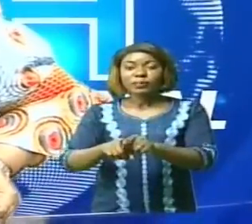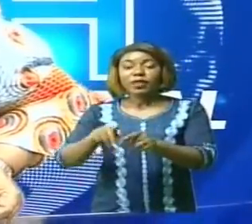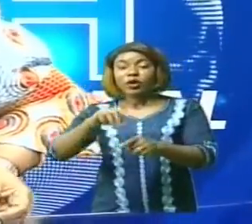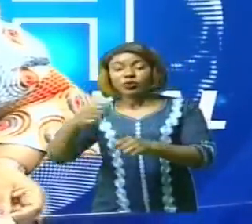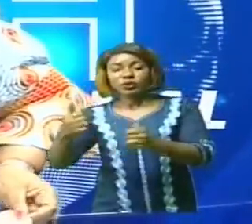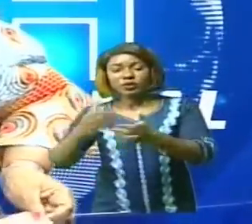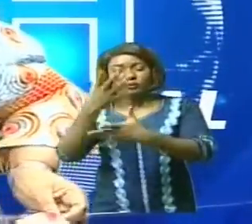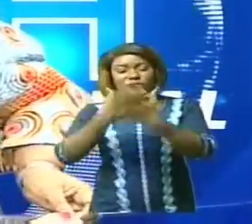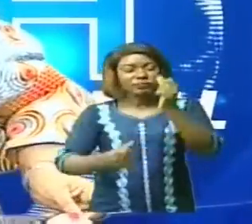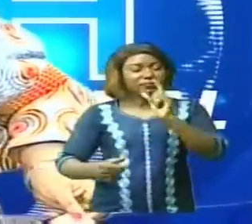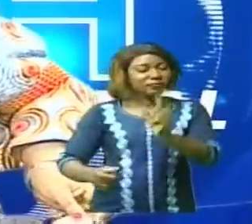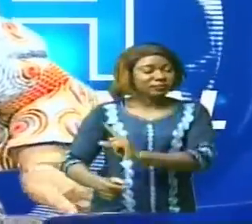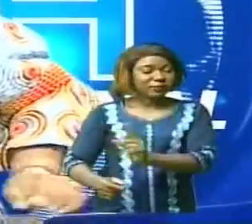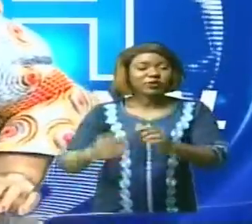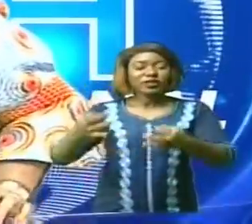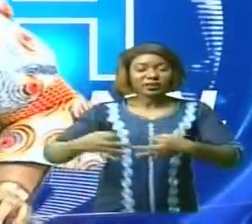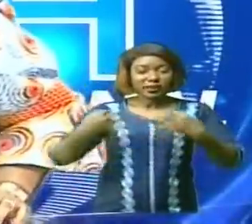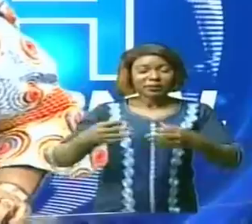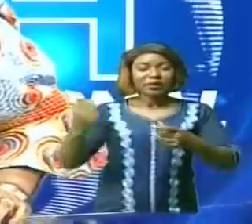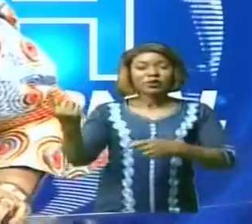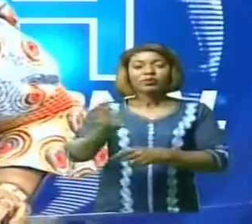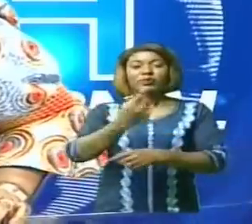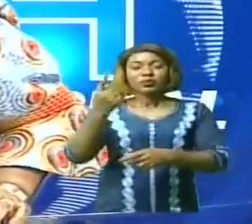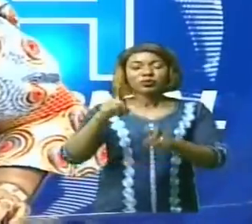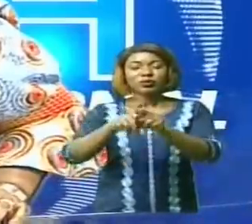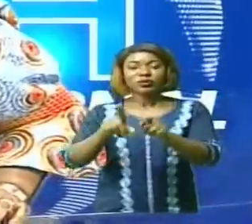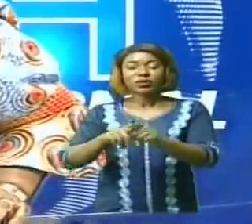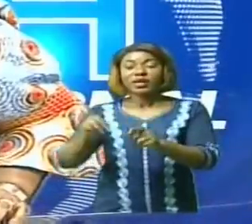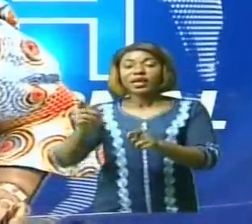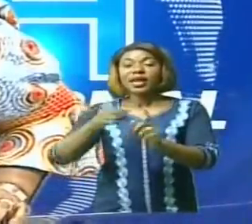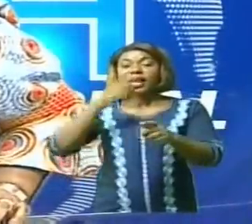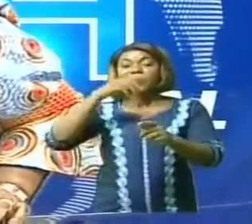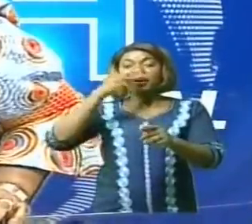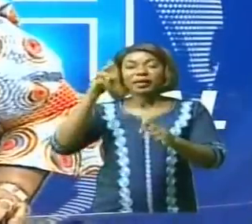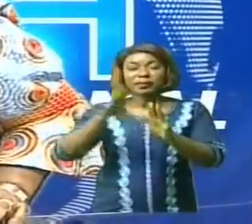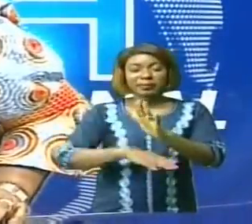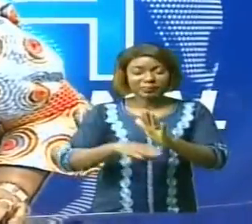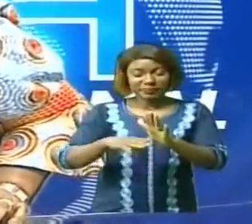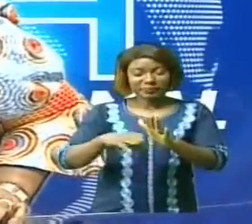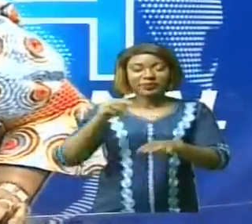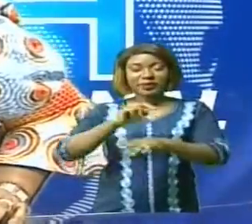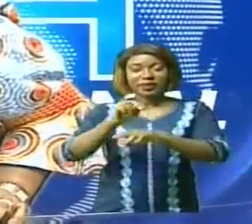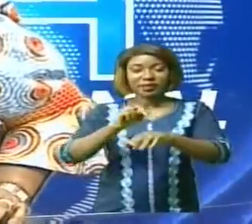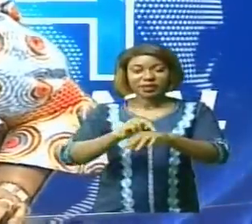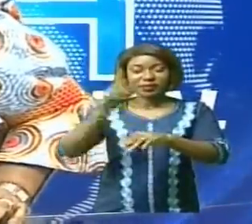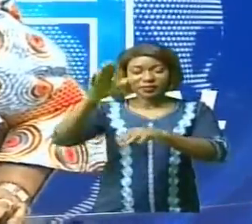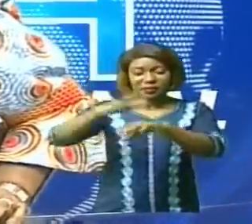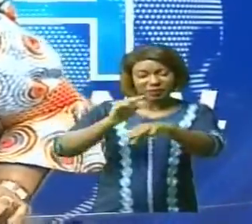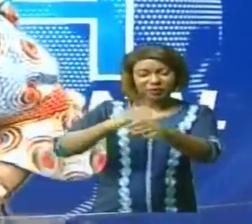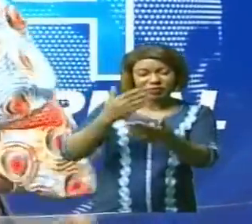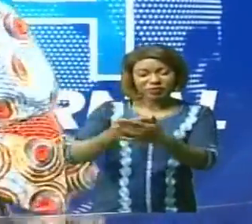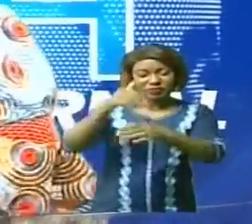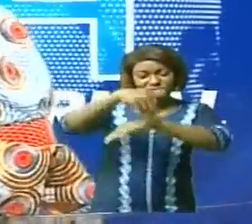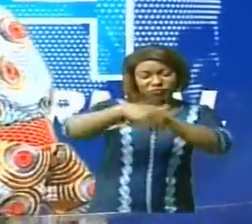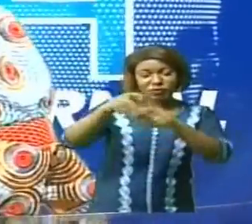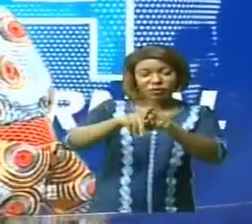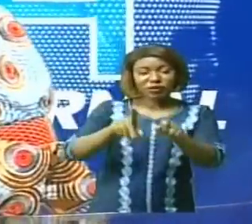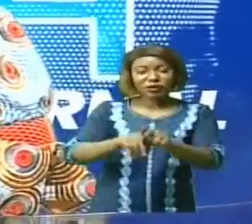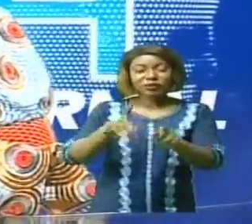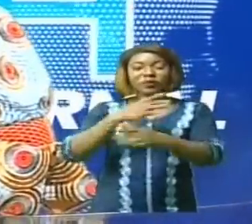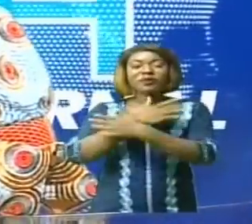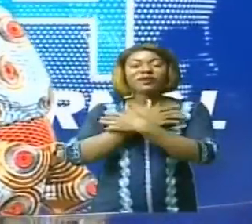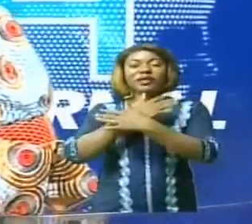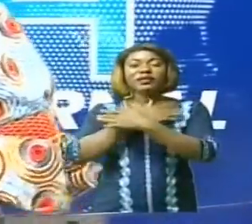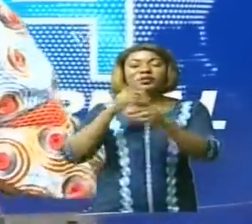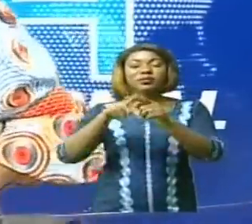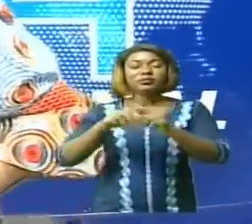n'a pas fait d'exception. Les parlementaires ont été congédiés très tard la nuit d'hier 15 juin et les vacances ont